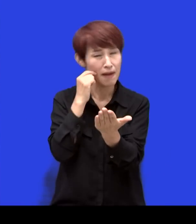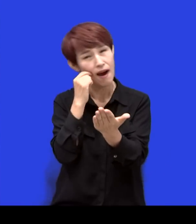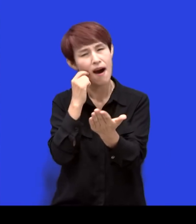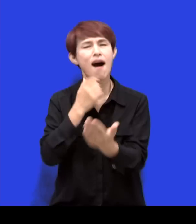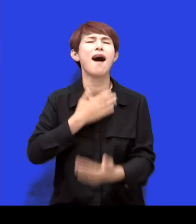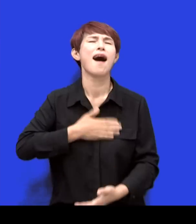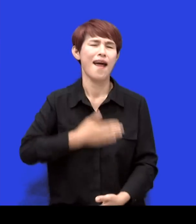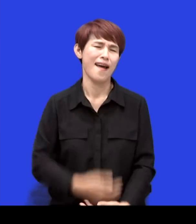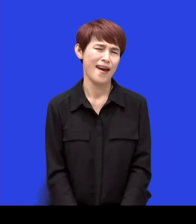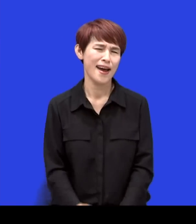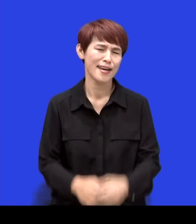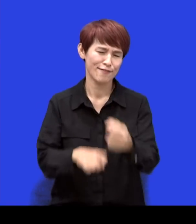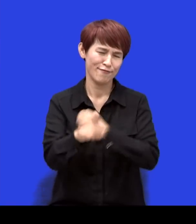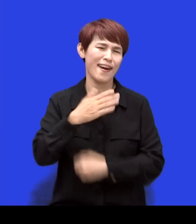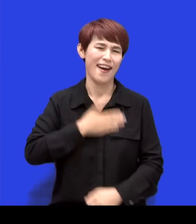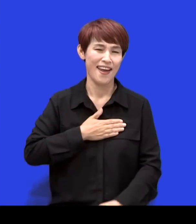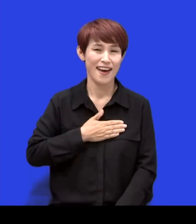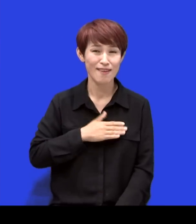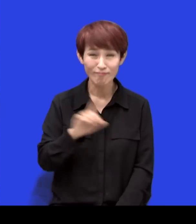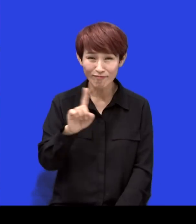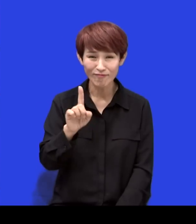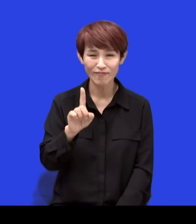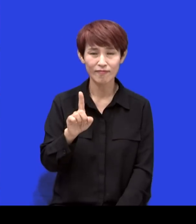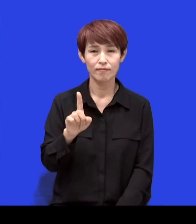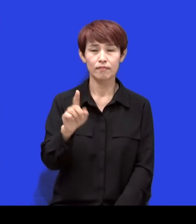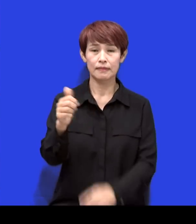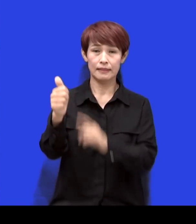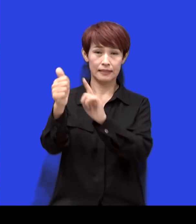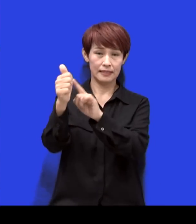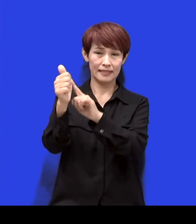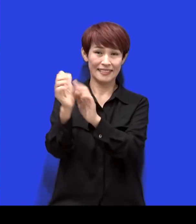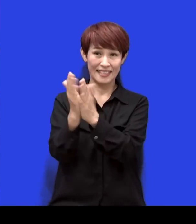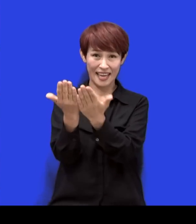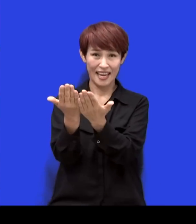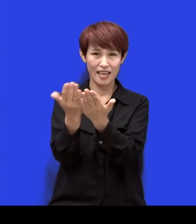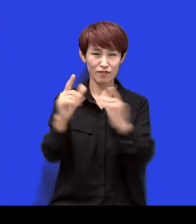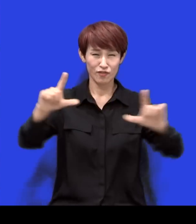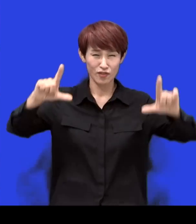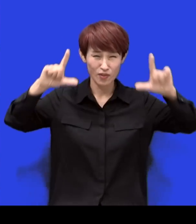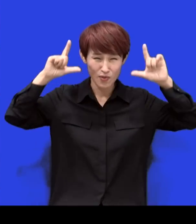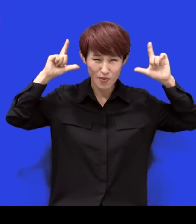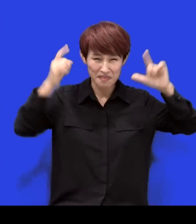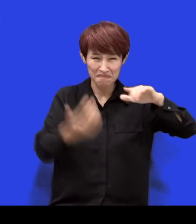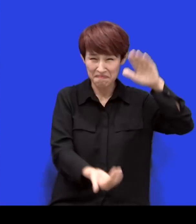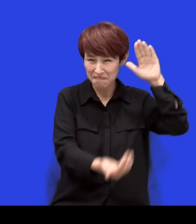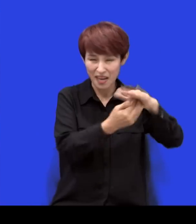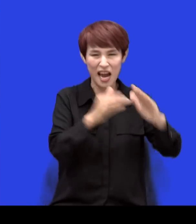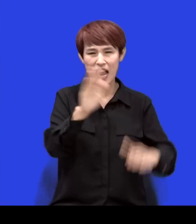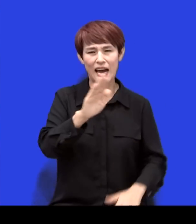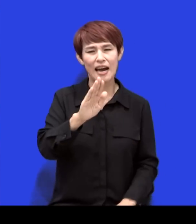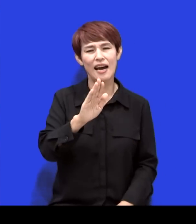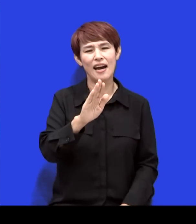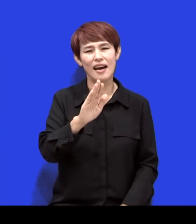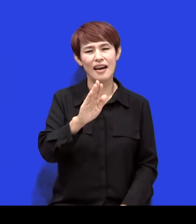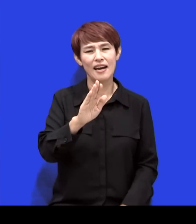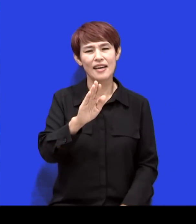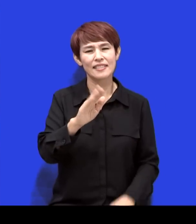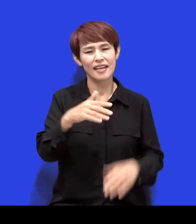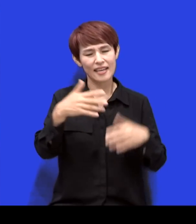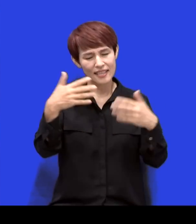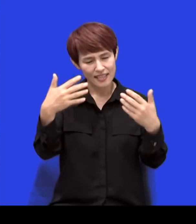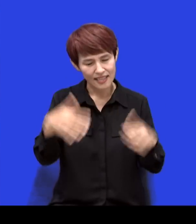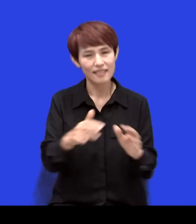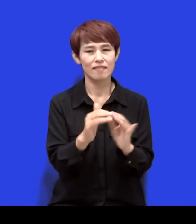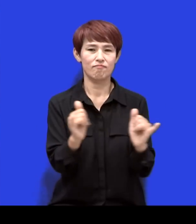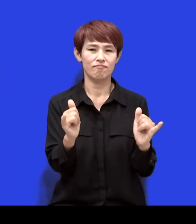제가 압니다, 정확히. 본인이 아십니까? 왜요? 이분 책은 여느 주인공이 안 나오고요. 예. 가장